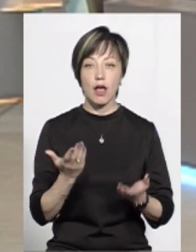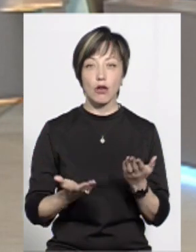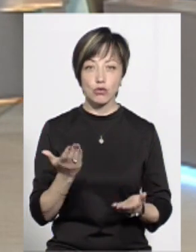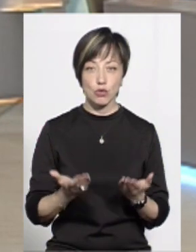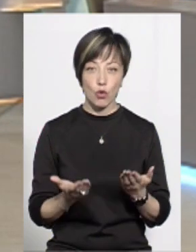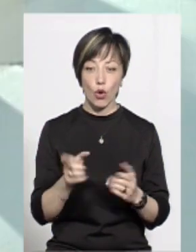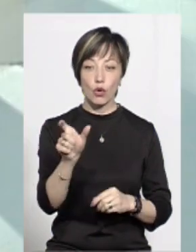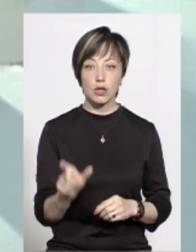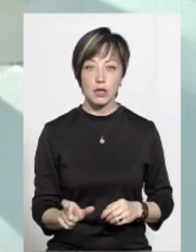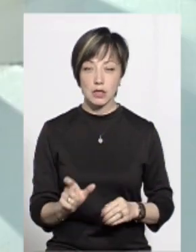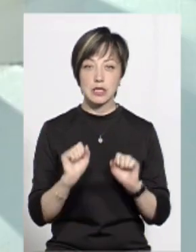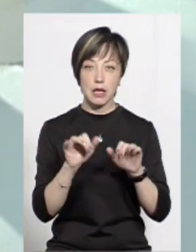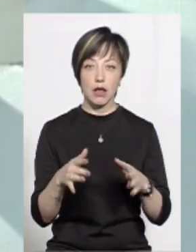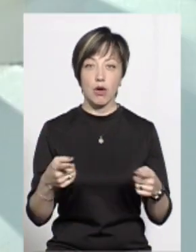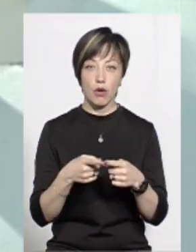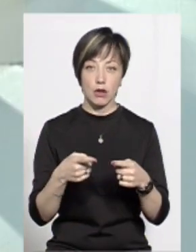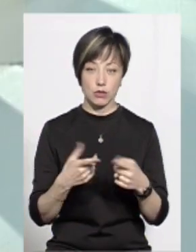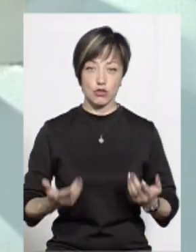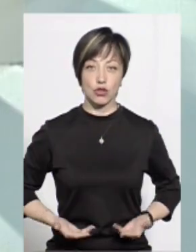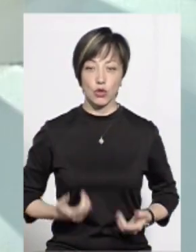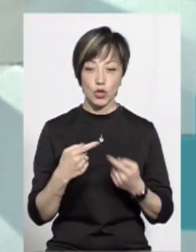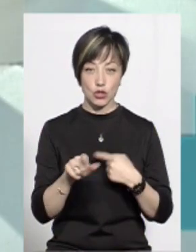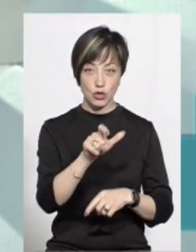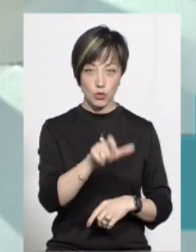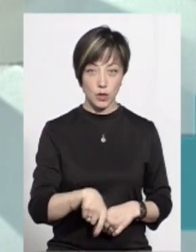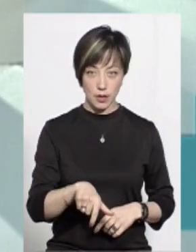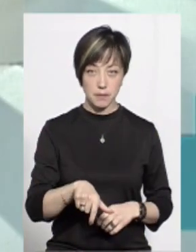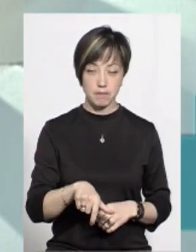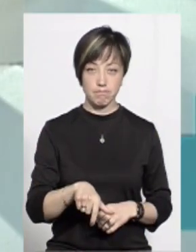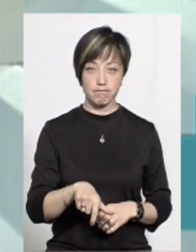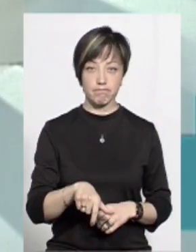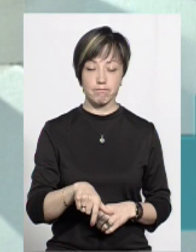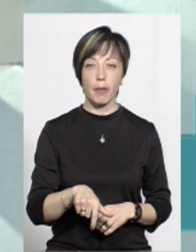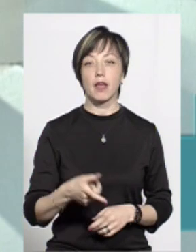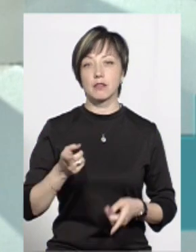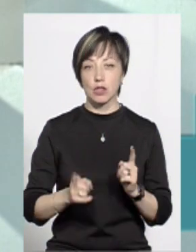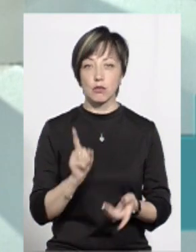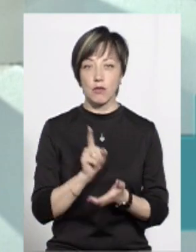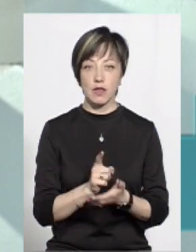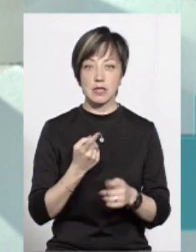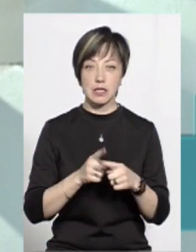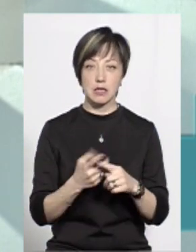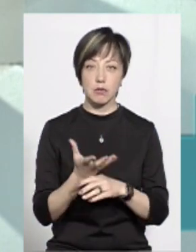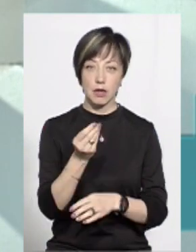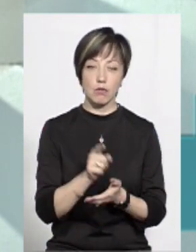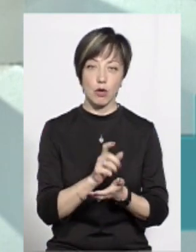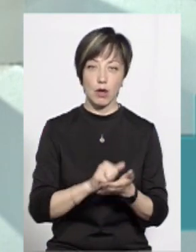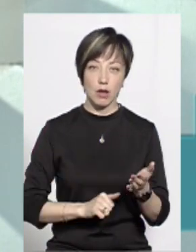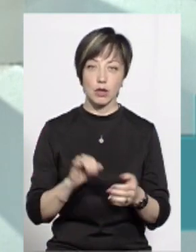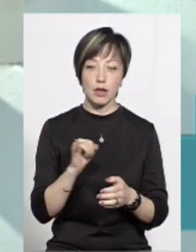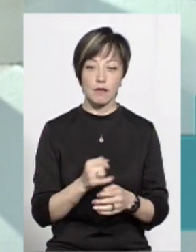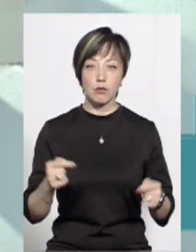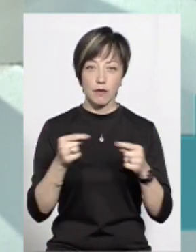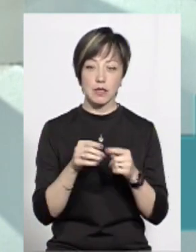якщо фізична особа здає житло іншій фізичній особі в оренду, звичайно, вона повинна за це сплатити податок